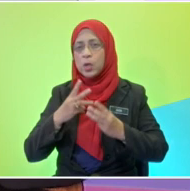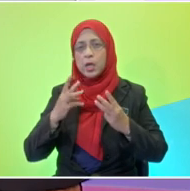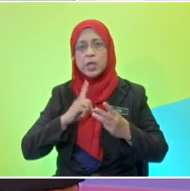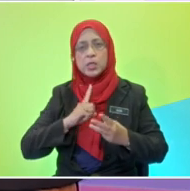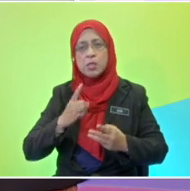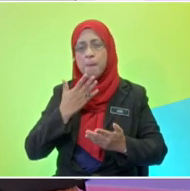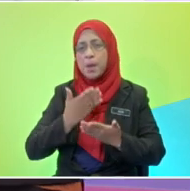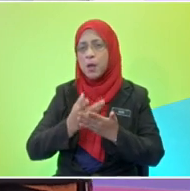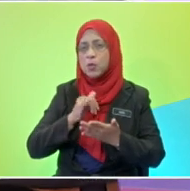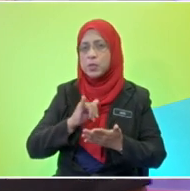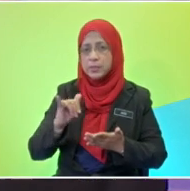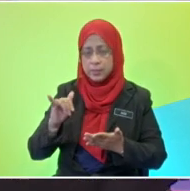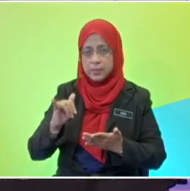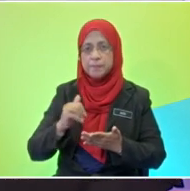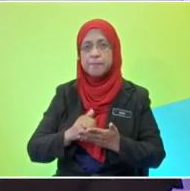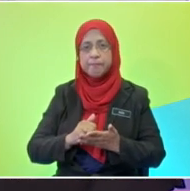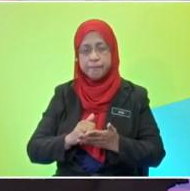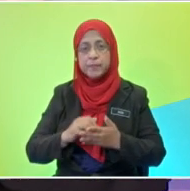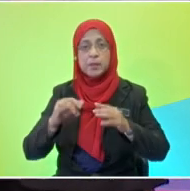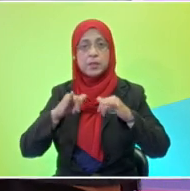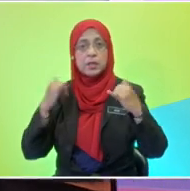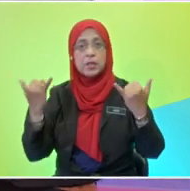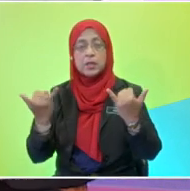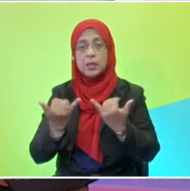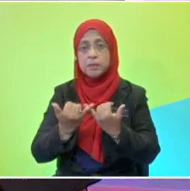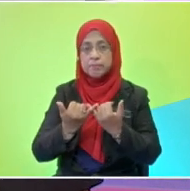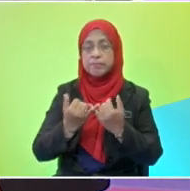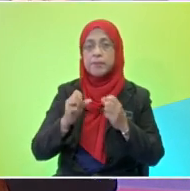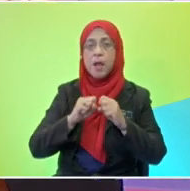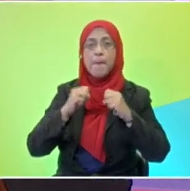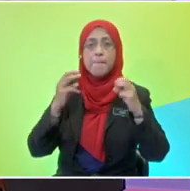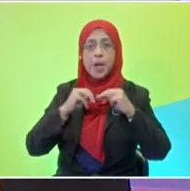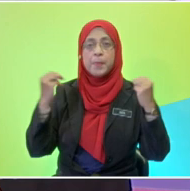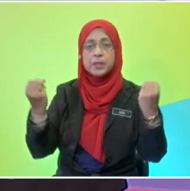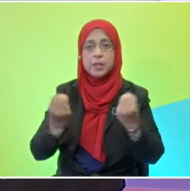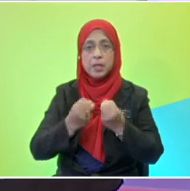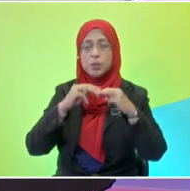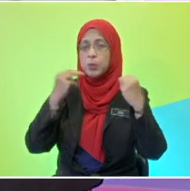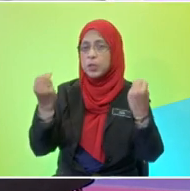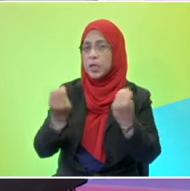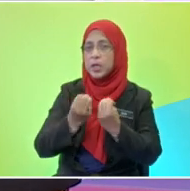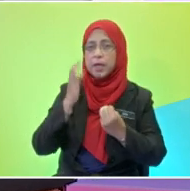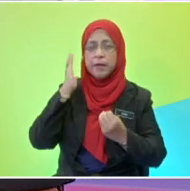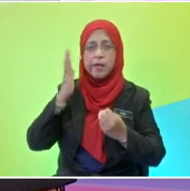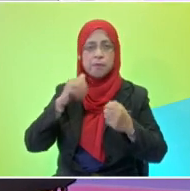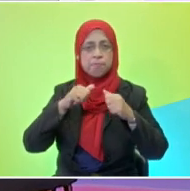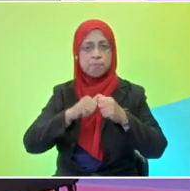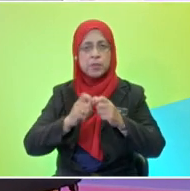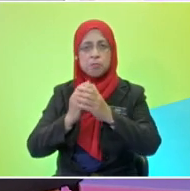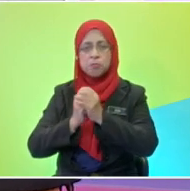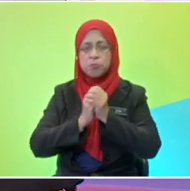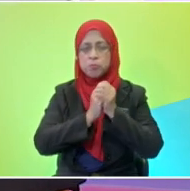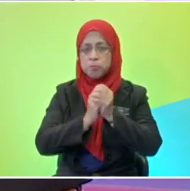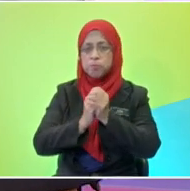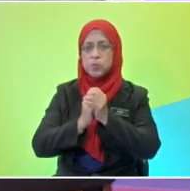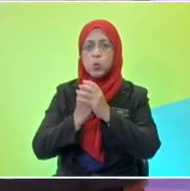dan seterusnya kita lihat pula kepada masyarakat akan mengirakan ukhuwah dalam masyarakat Islam ya kasih sayang